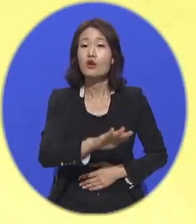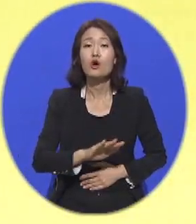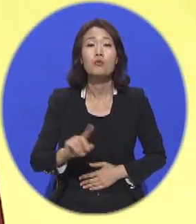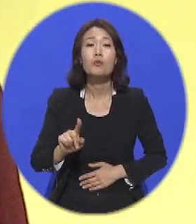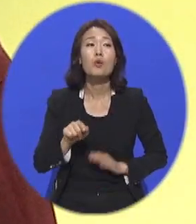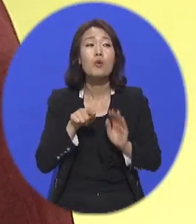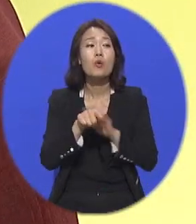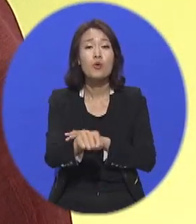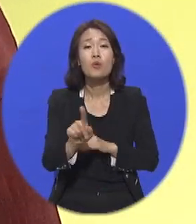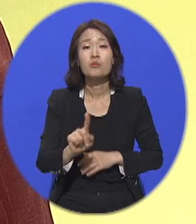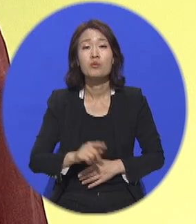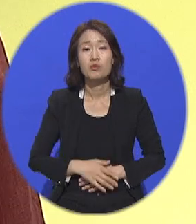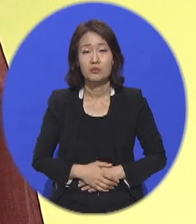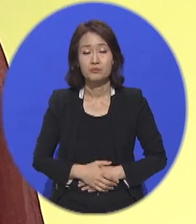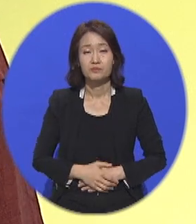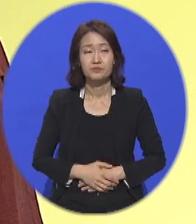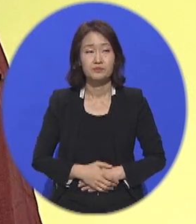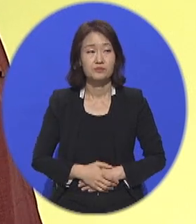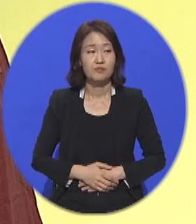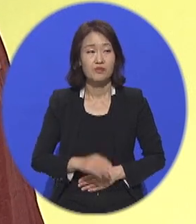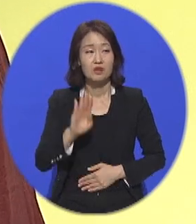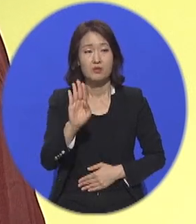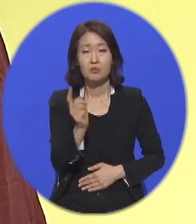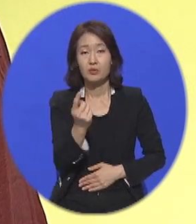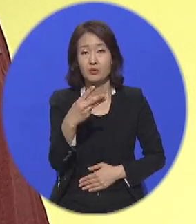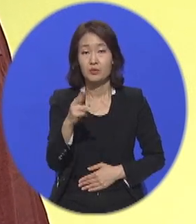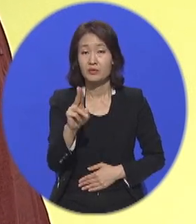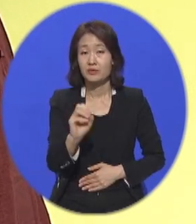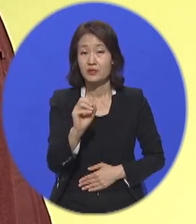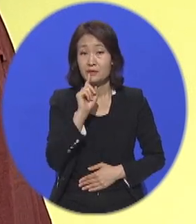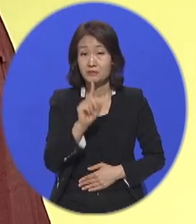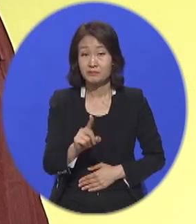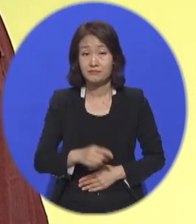가든지 예. 도량이라고 합니다.